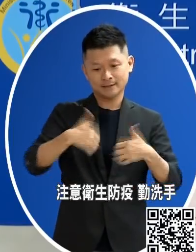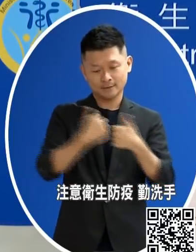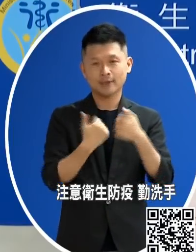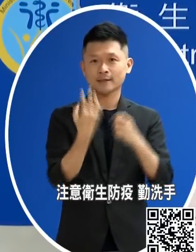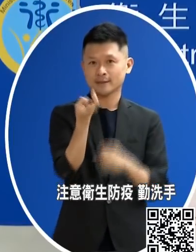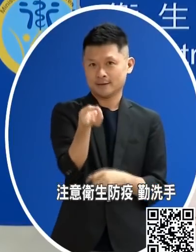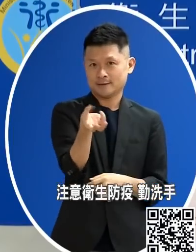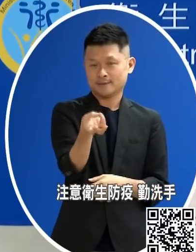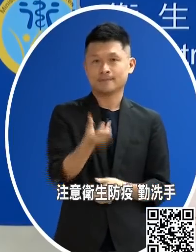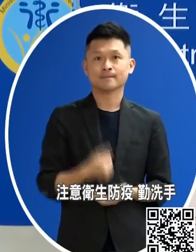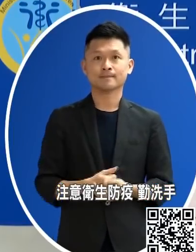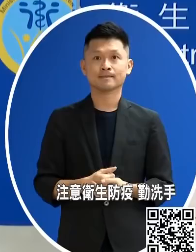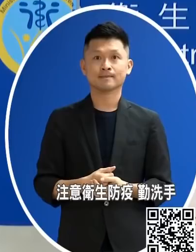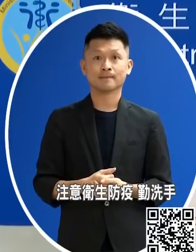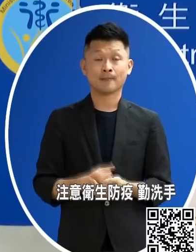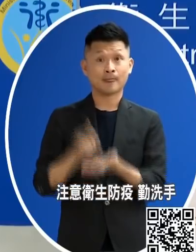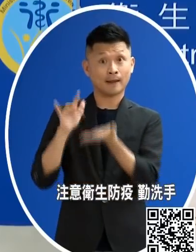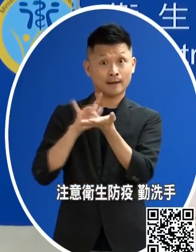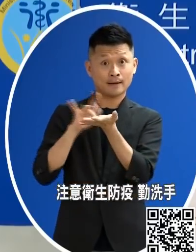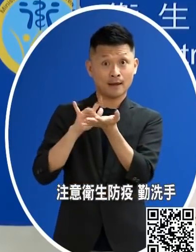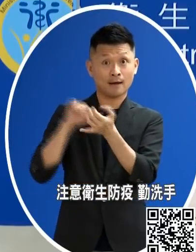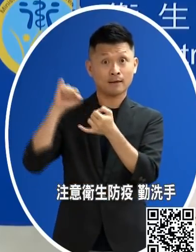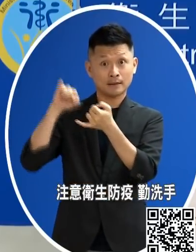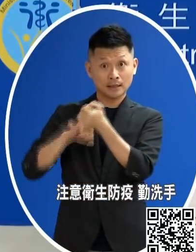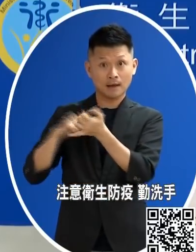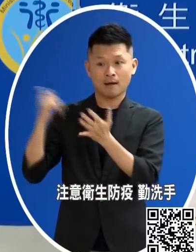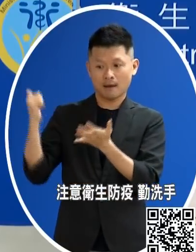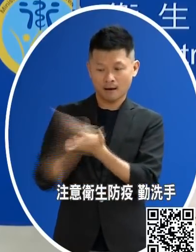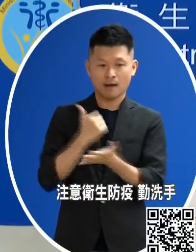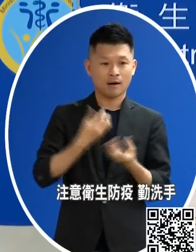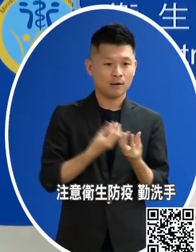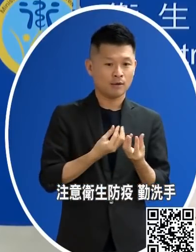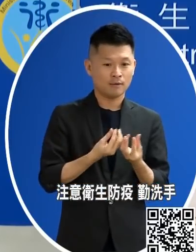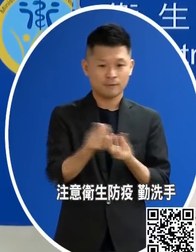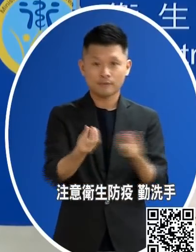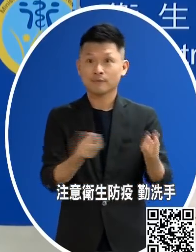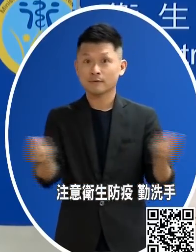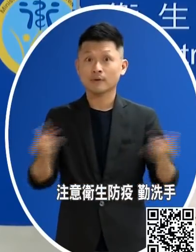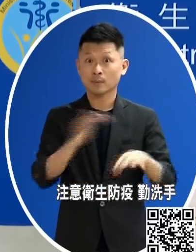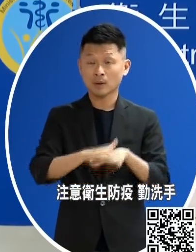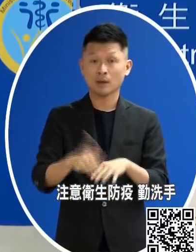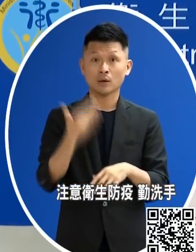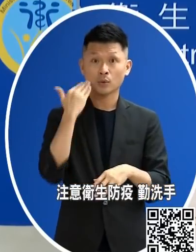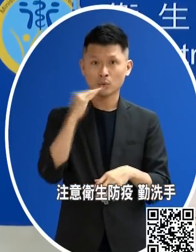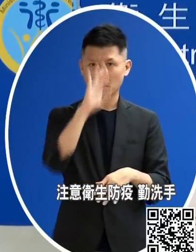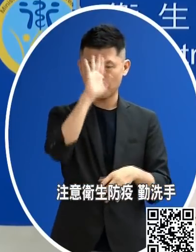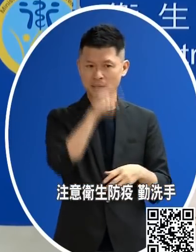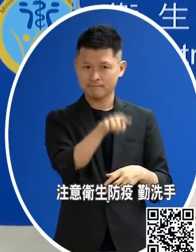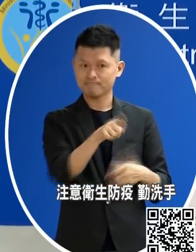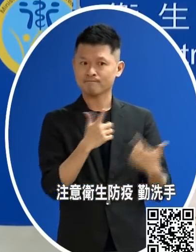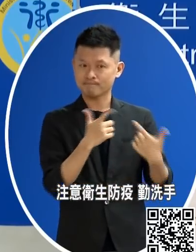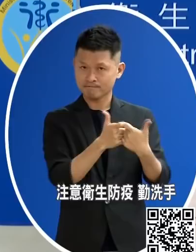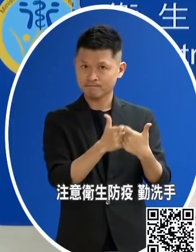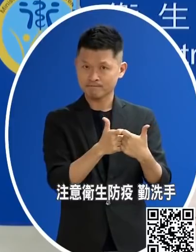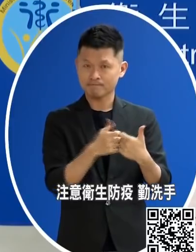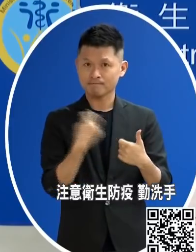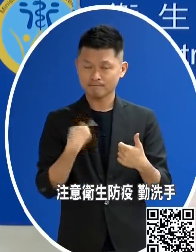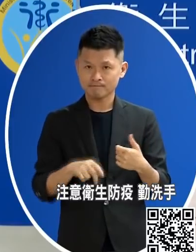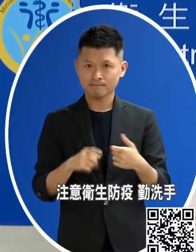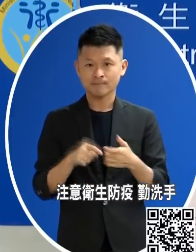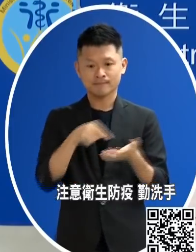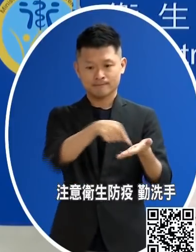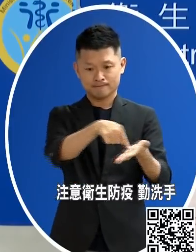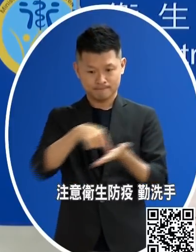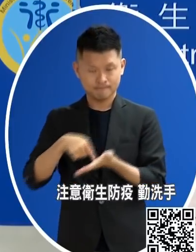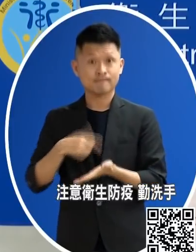已经到的这些药物也很快就会到各医院去，那各医院如果有适合的个案，那也可以跟 CDC 来申